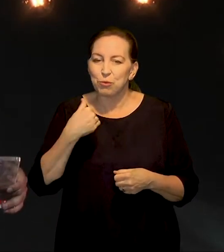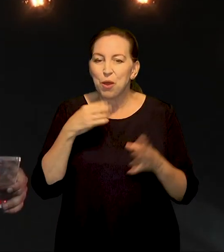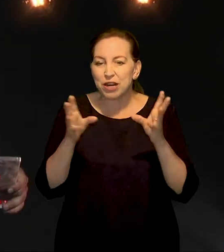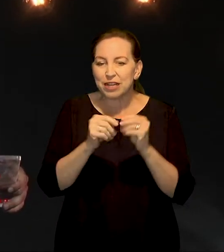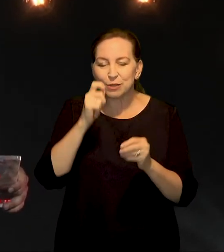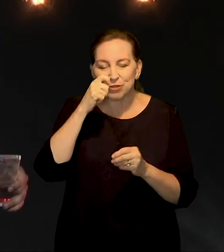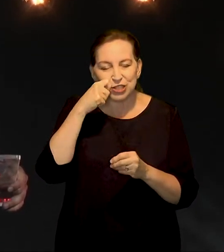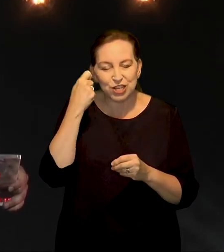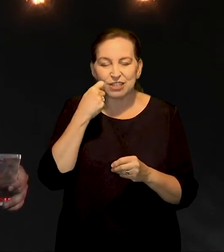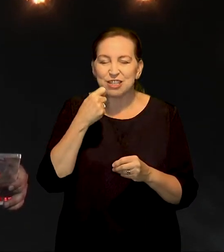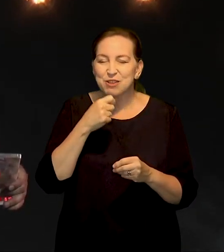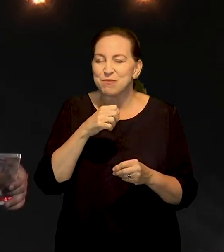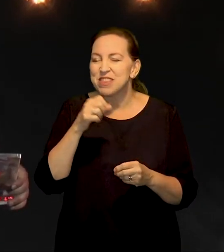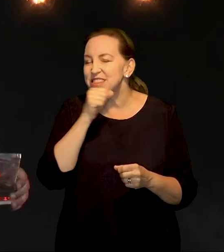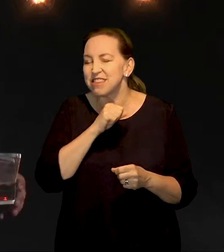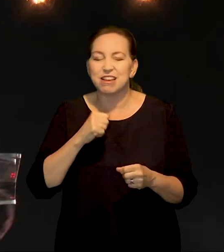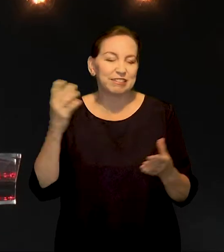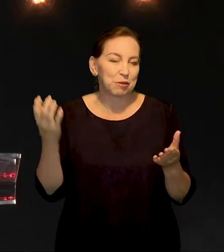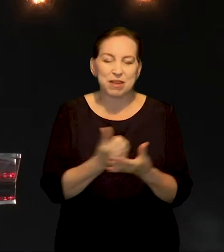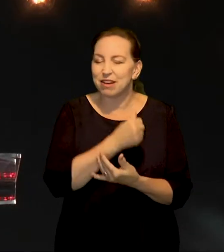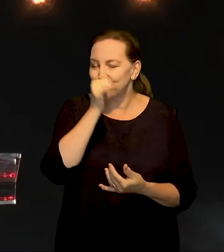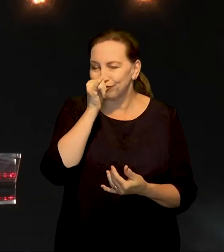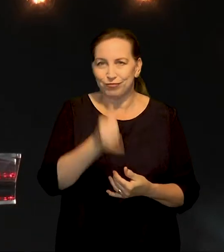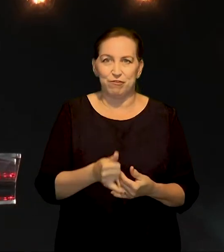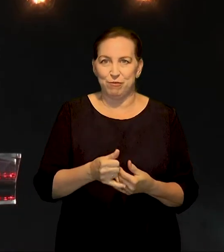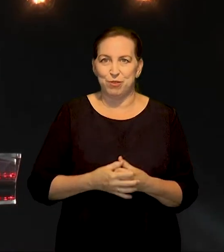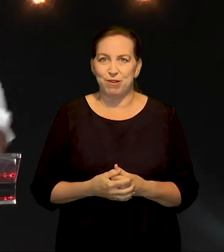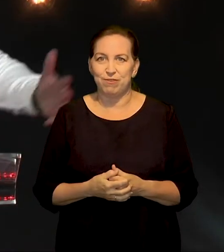tamci, co pracowali jedną godzinę, dostali całą dniówkę.